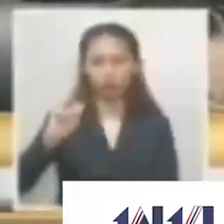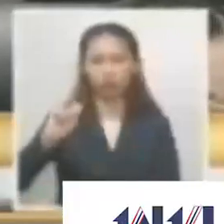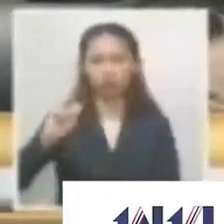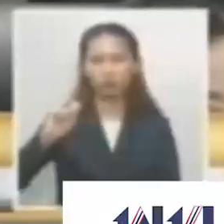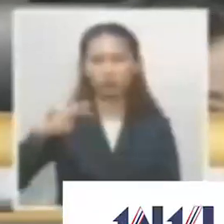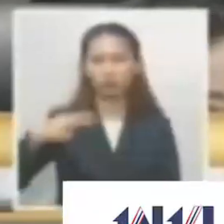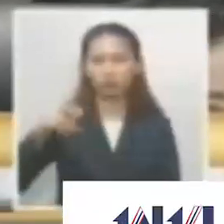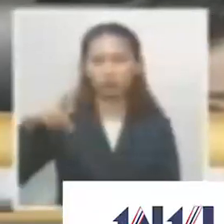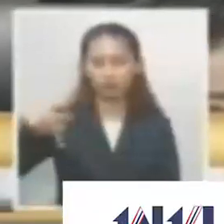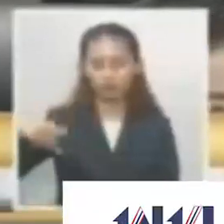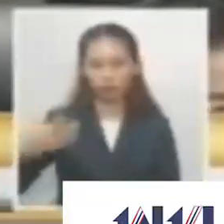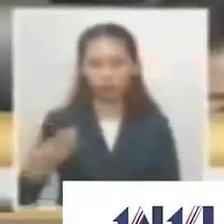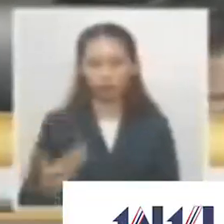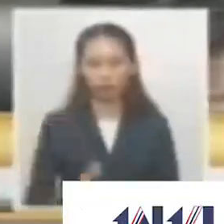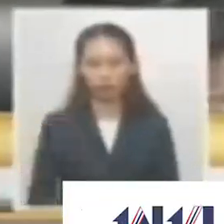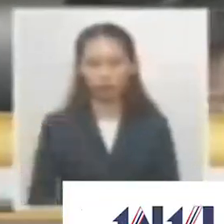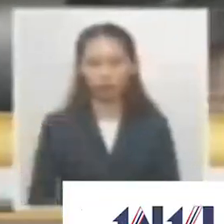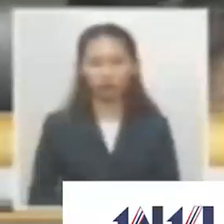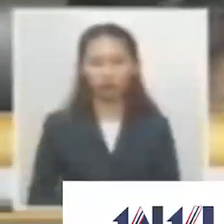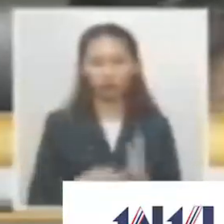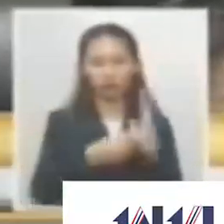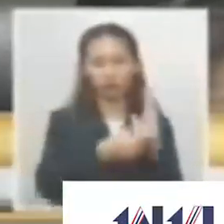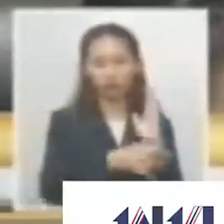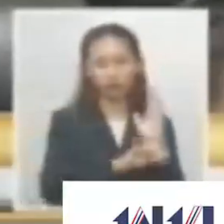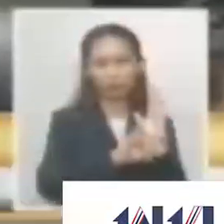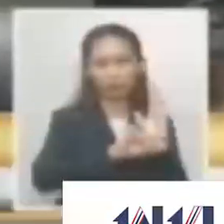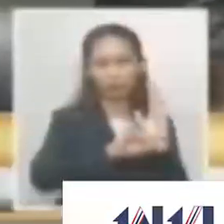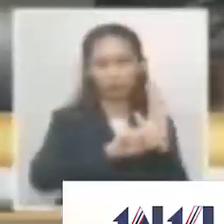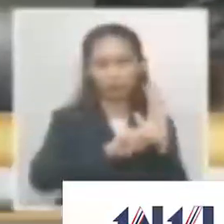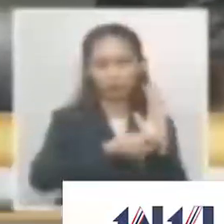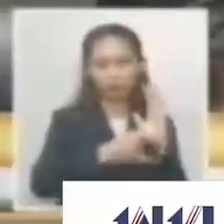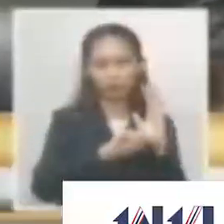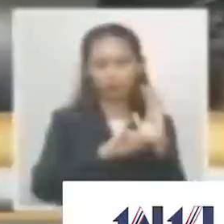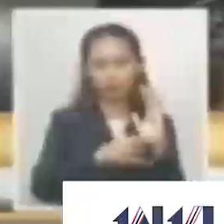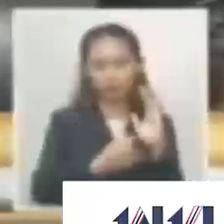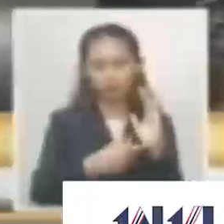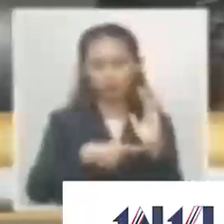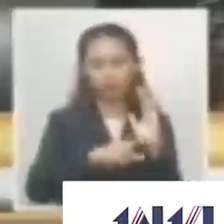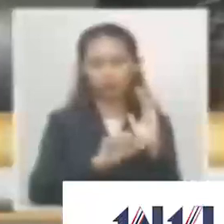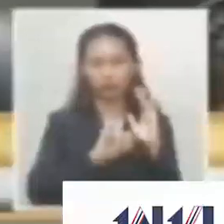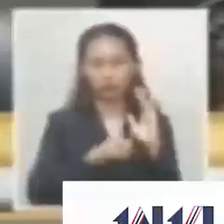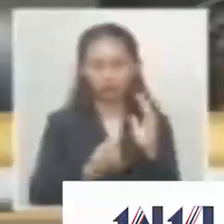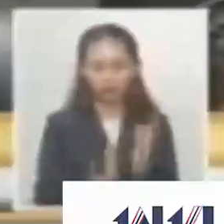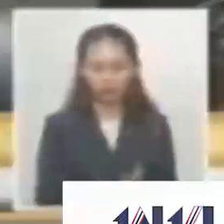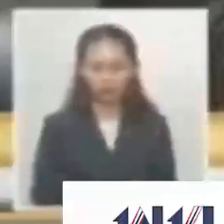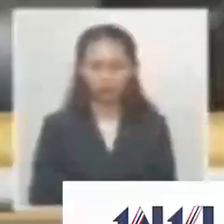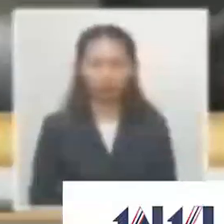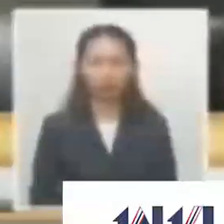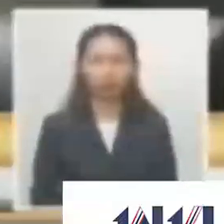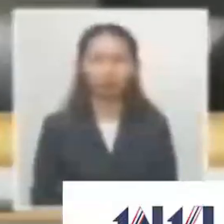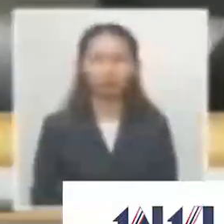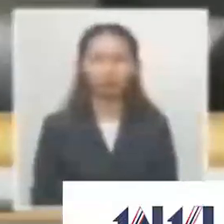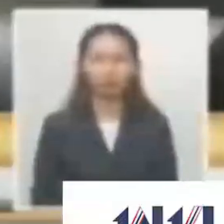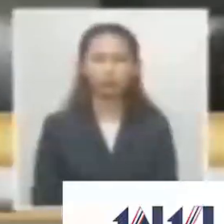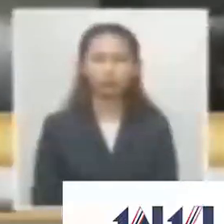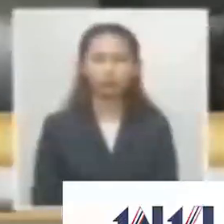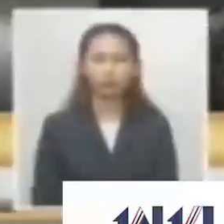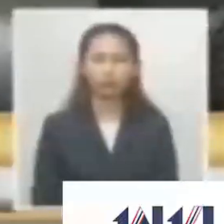2อำเภอหัวหินอำเภอปราณบุรีจังหวัดประจวบคีรีขันธ์พรรคเพื่อไทยครับก่อนอื่นผม